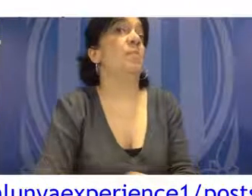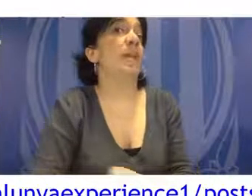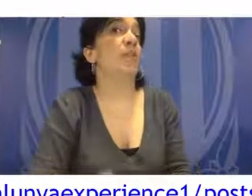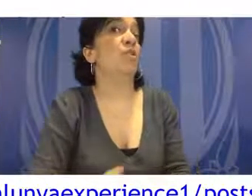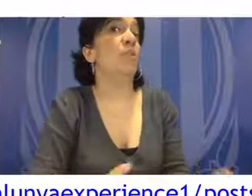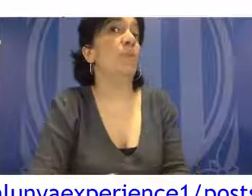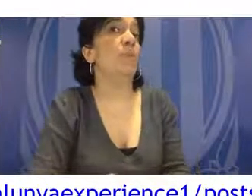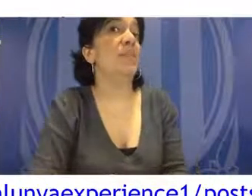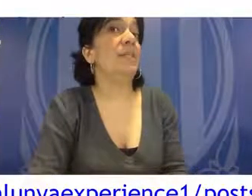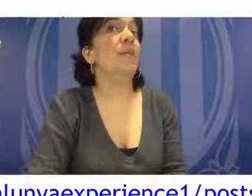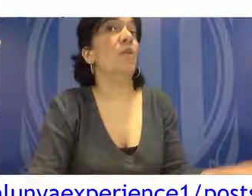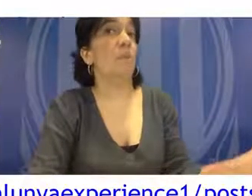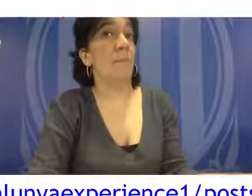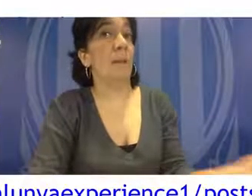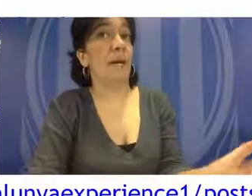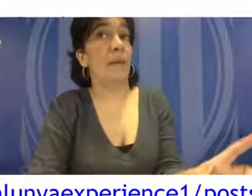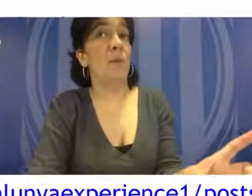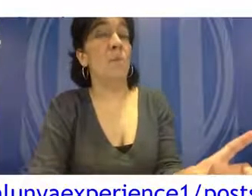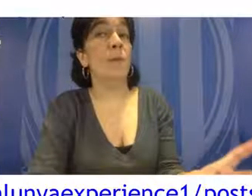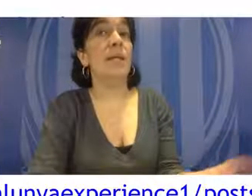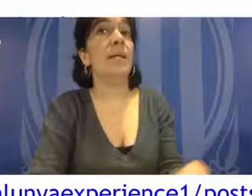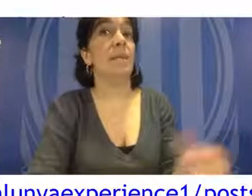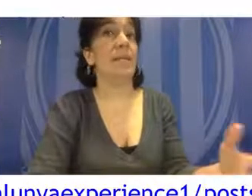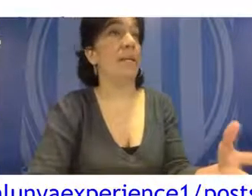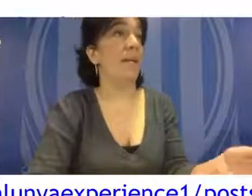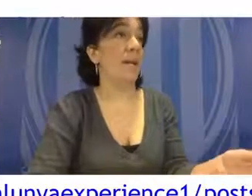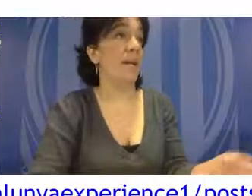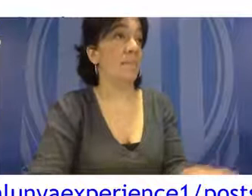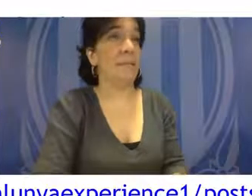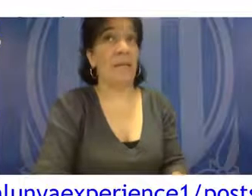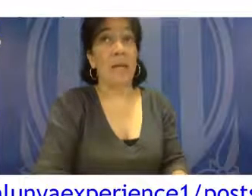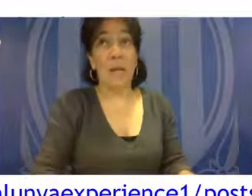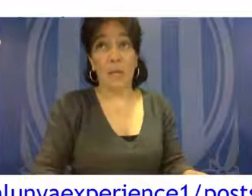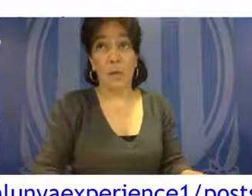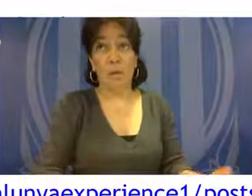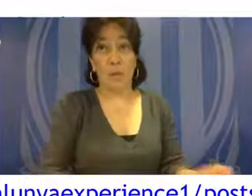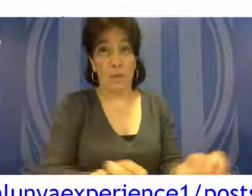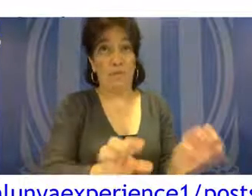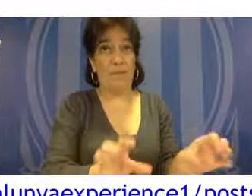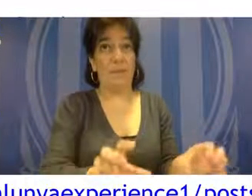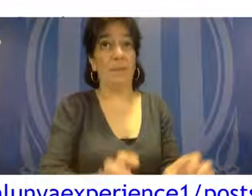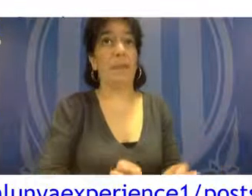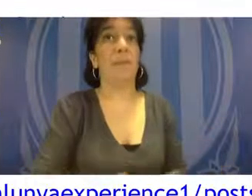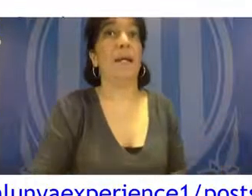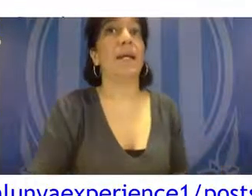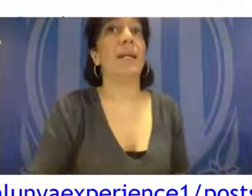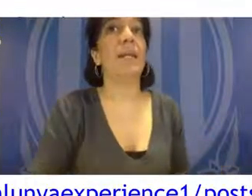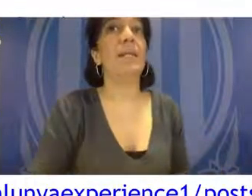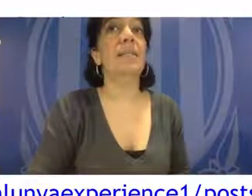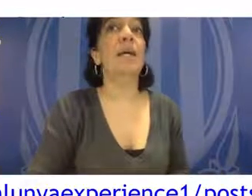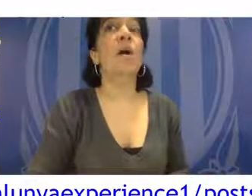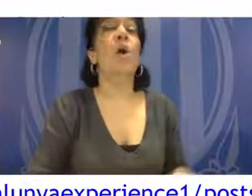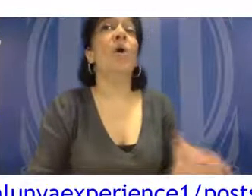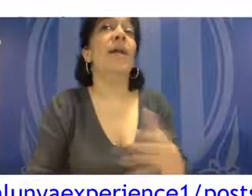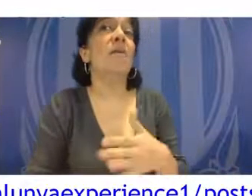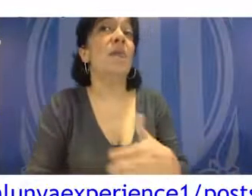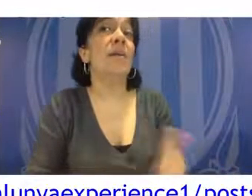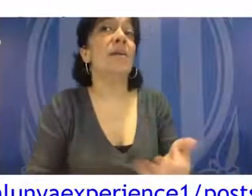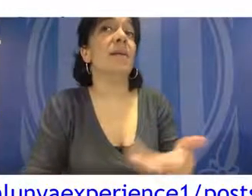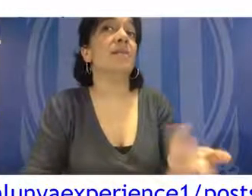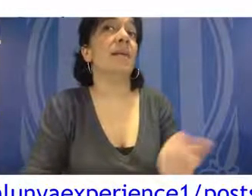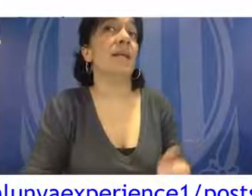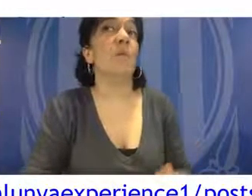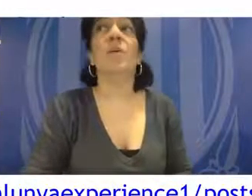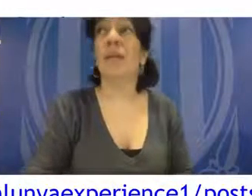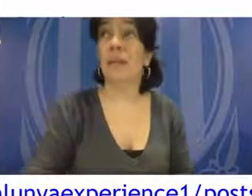després, per accions de publicitat, com m'agrada compartir, que va ser la de l'any passat i continuem fent servir també aquest hashtag, o la d'enguany,